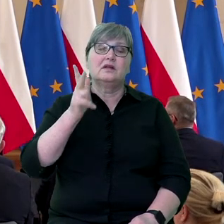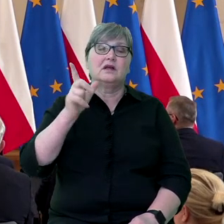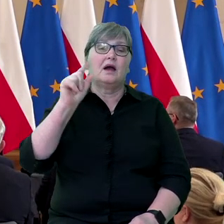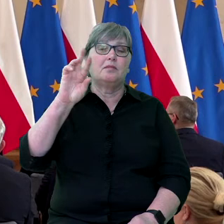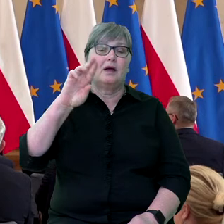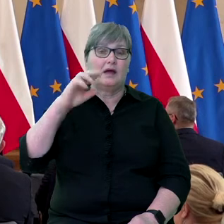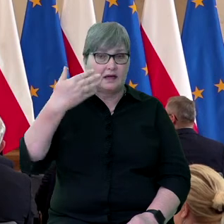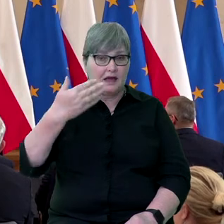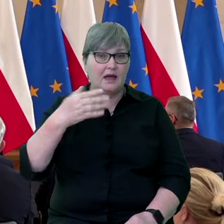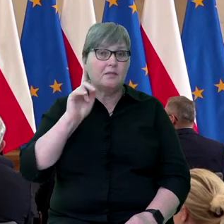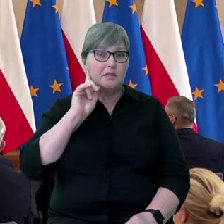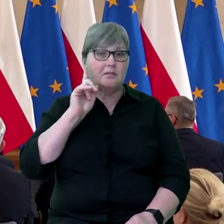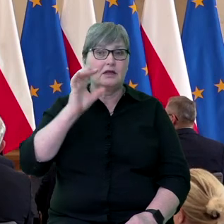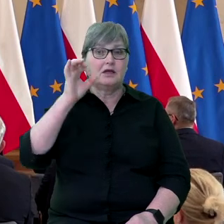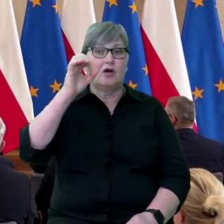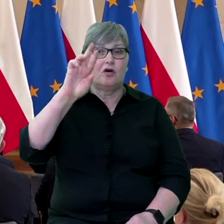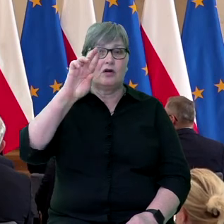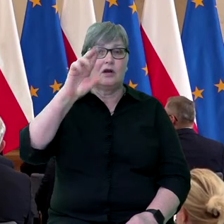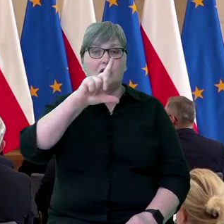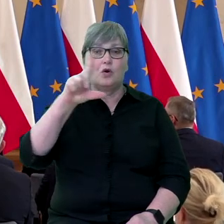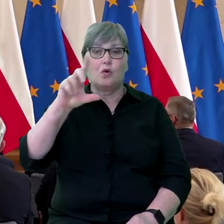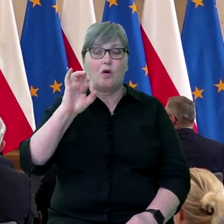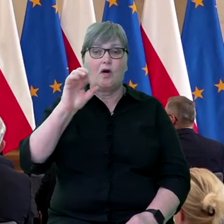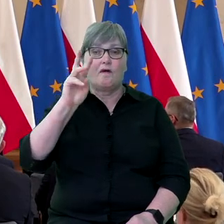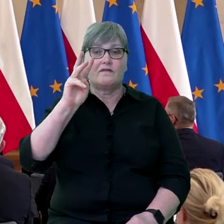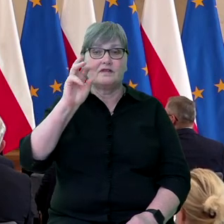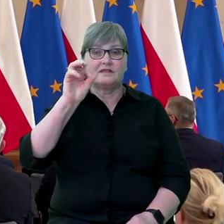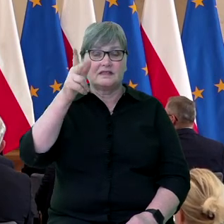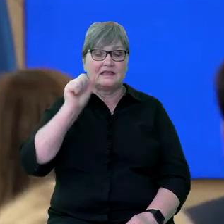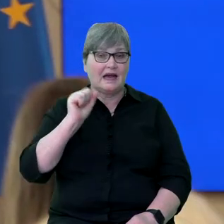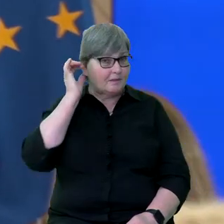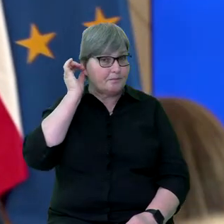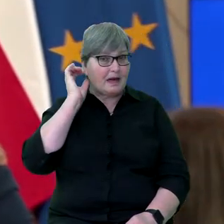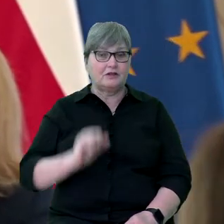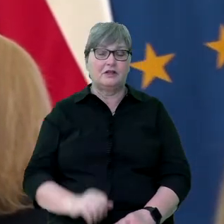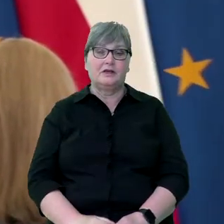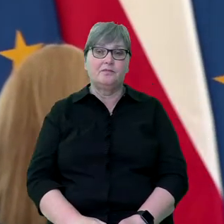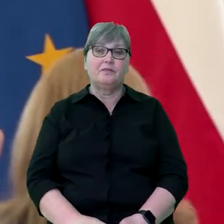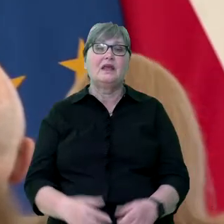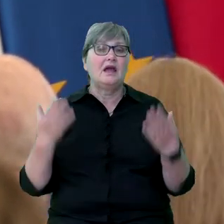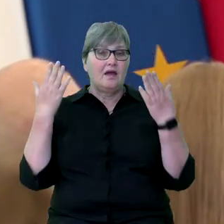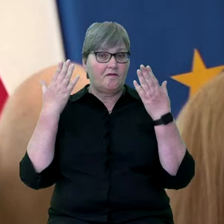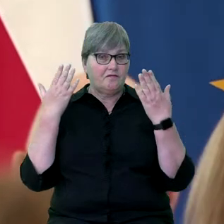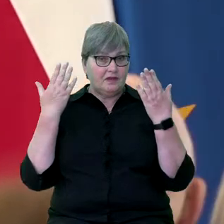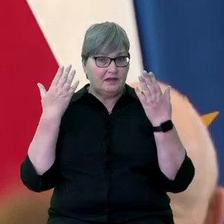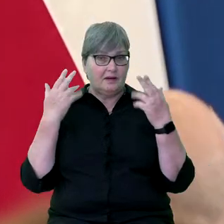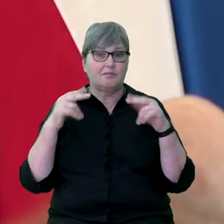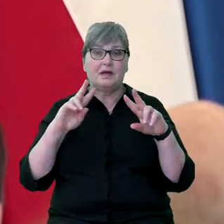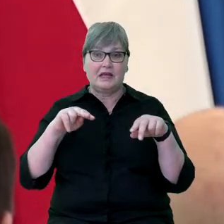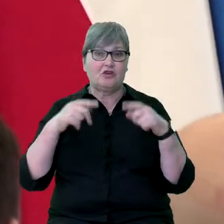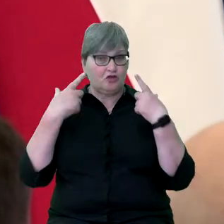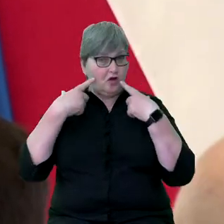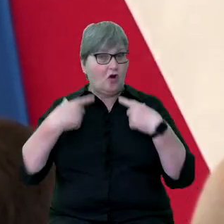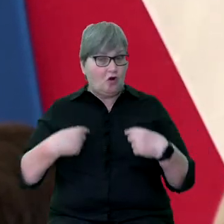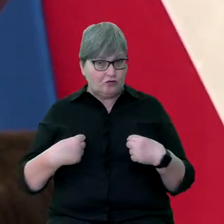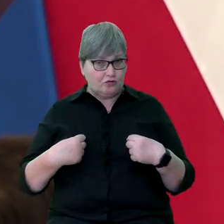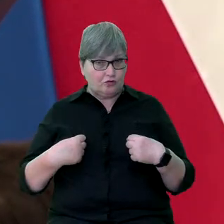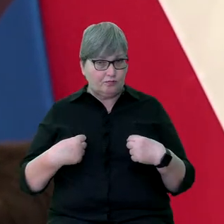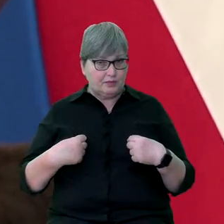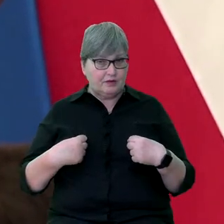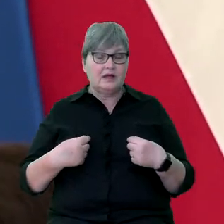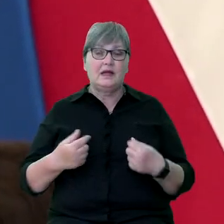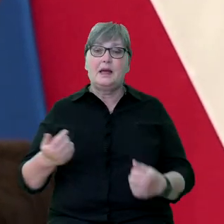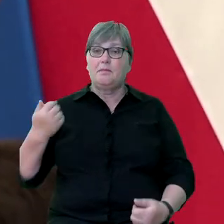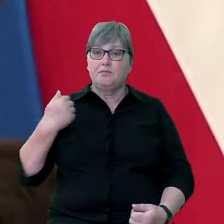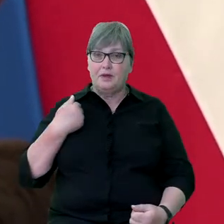Justyna Orłowska. Witam wszystkich Państwa, pozostałych gości oczywiście również, byłych